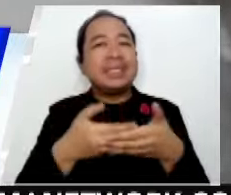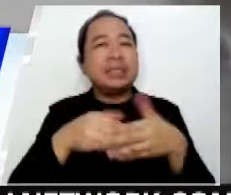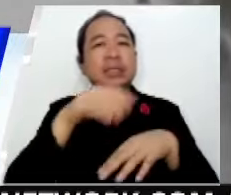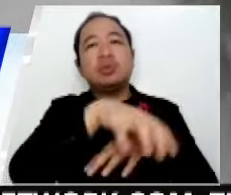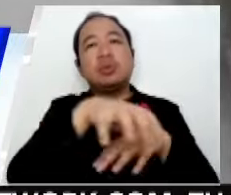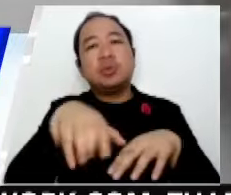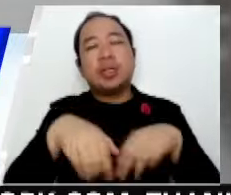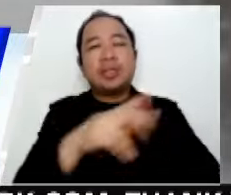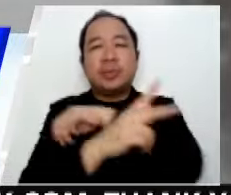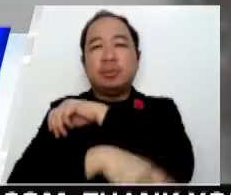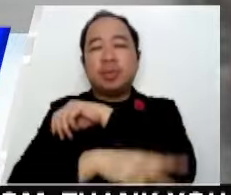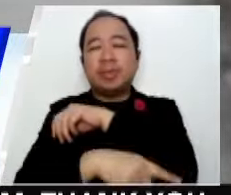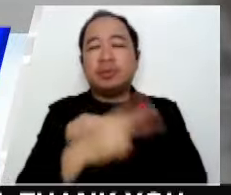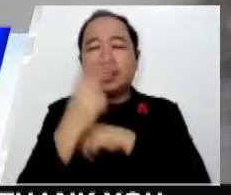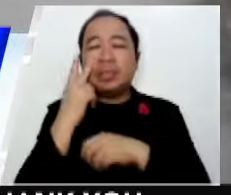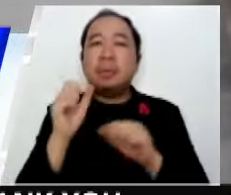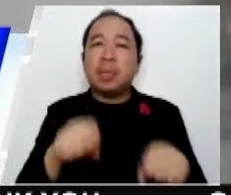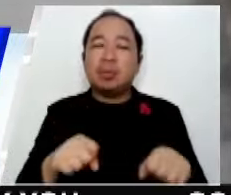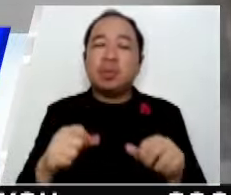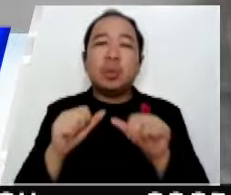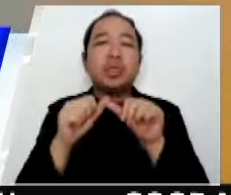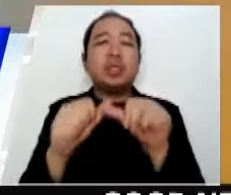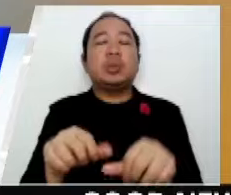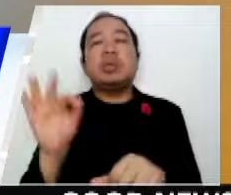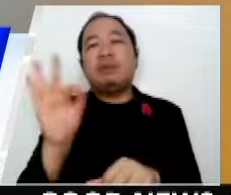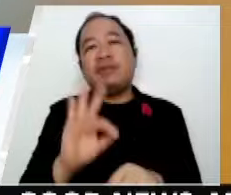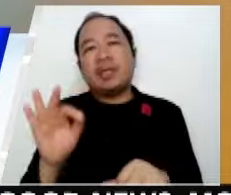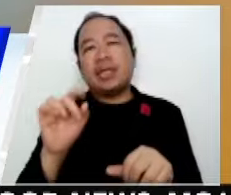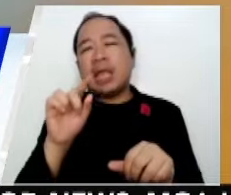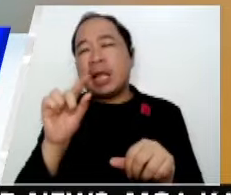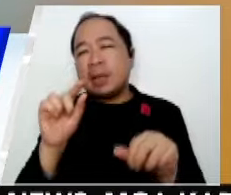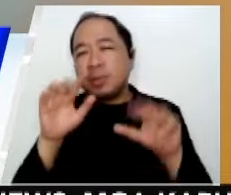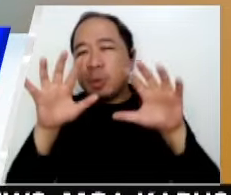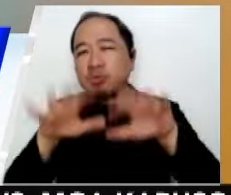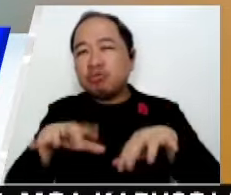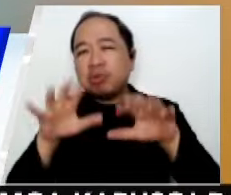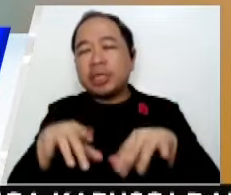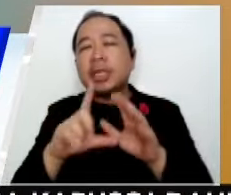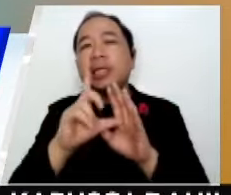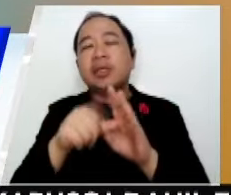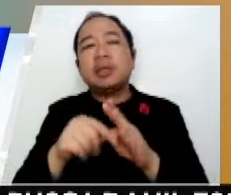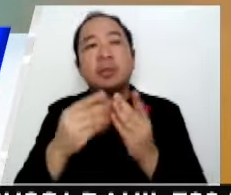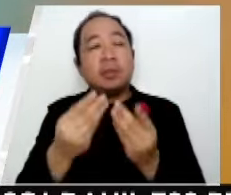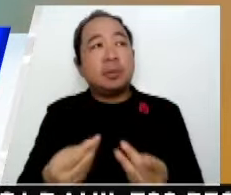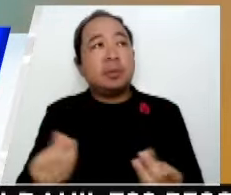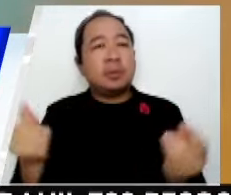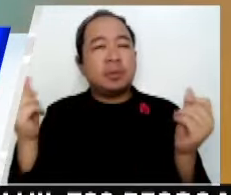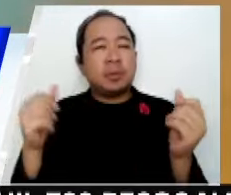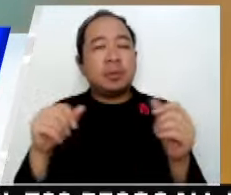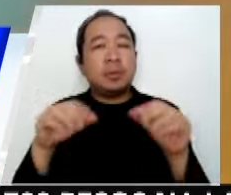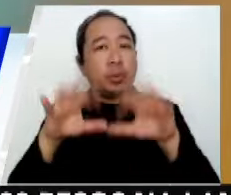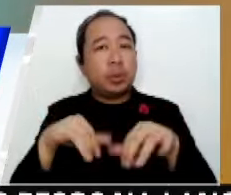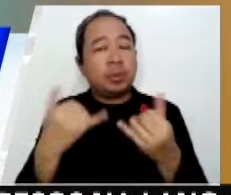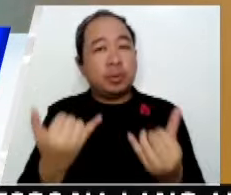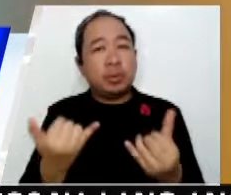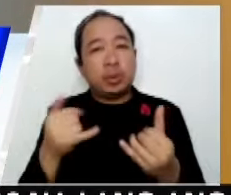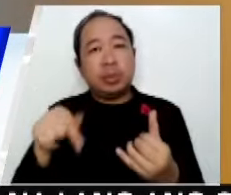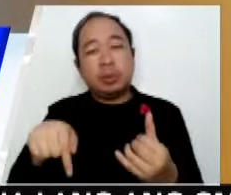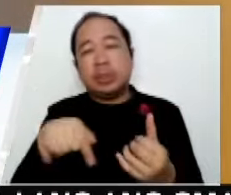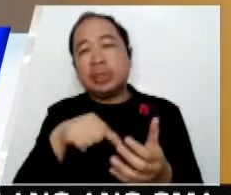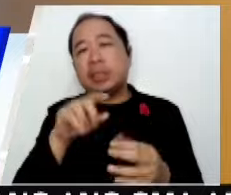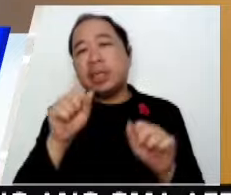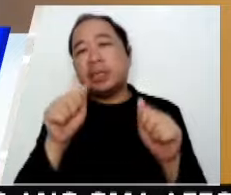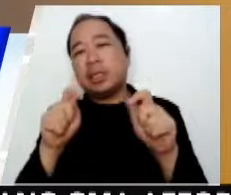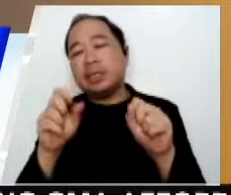posibleng hanggang Biyernes. May manakanak ang pag-ulan, then gradually, mababawasan yung episode ng pag-ulan ngayong darating na weekend. That is kung hindi nga